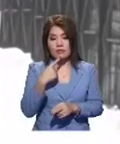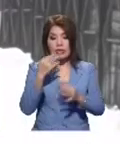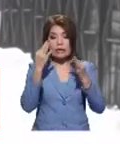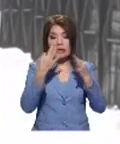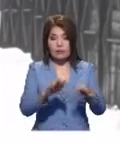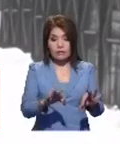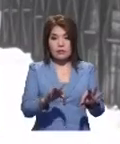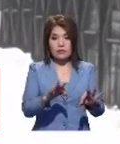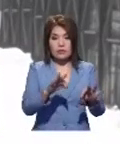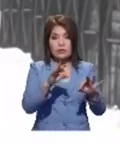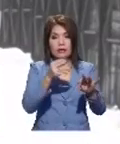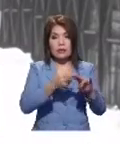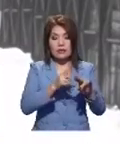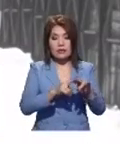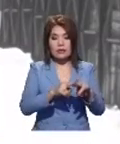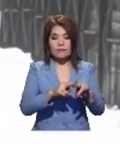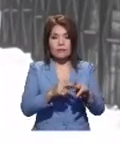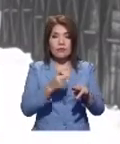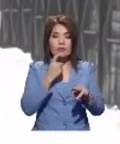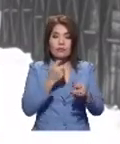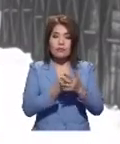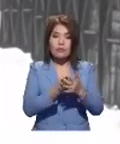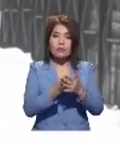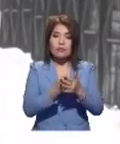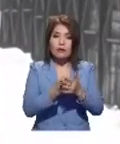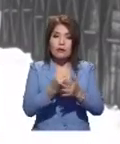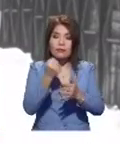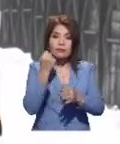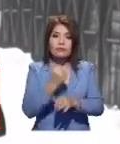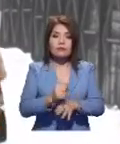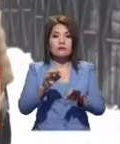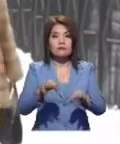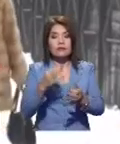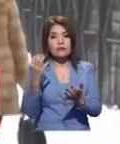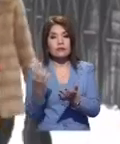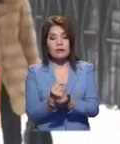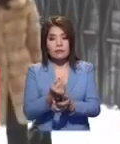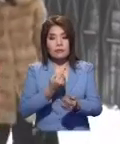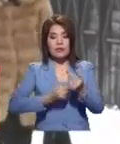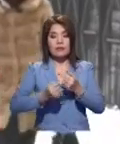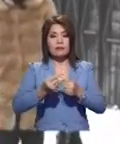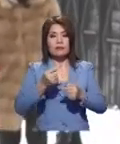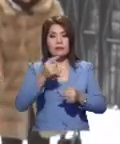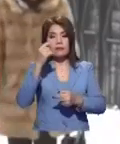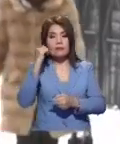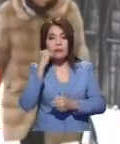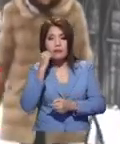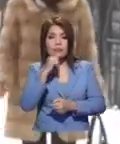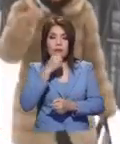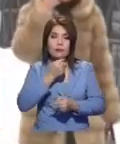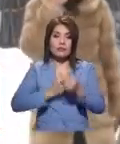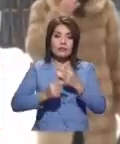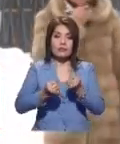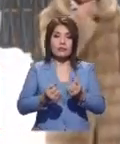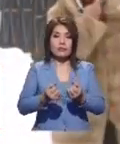ол ашытермен келген тәтті жеңіс, ата бабамыздың бізге жеткізген аманаты, біздің мәңгілік